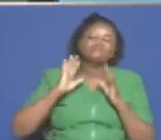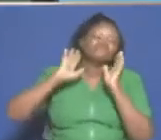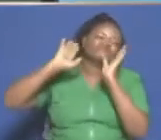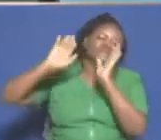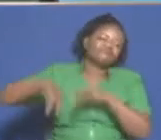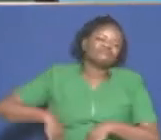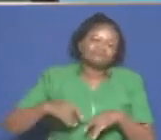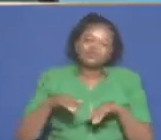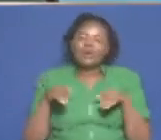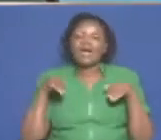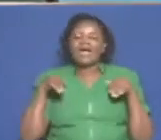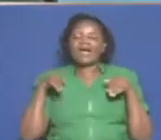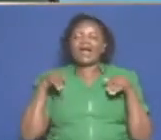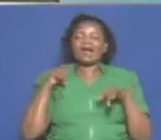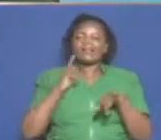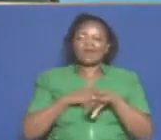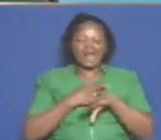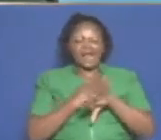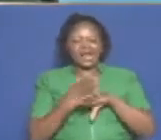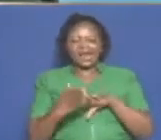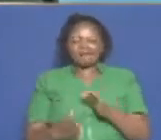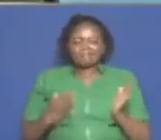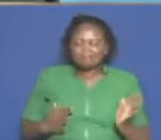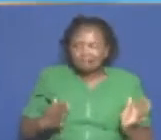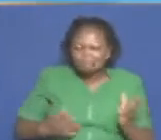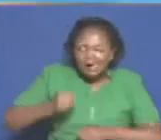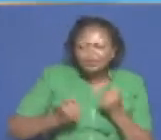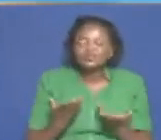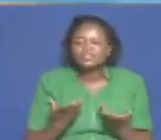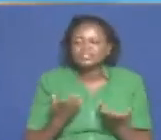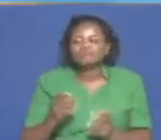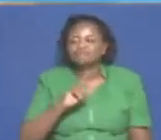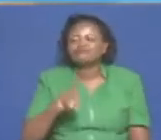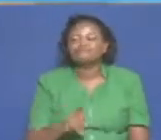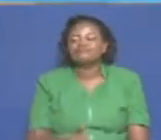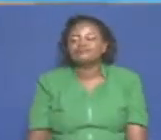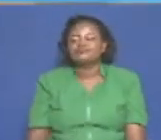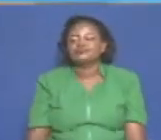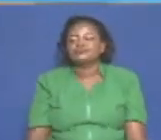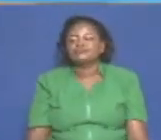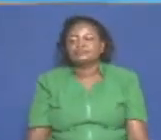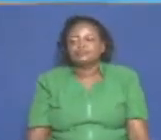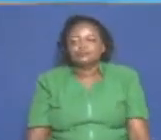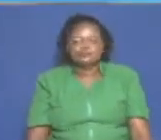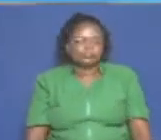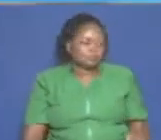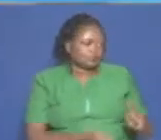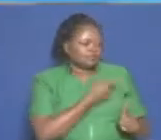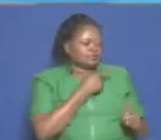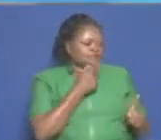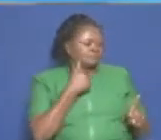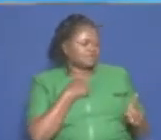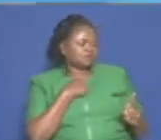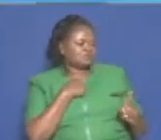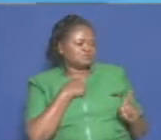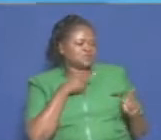mwisho ndiposa wanaanza kutoa yale malalamishi. Kwa jambo la kwanza, ningependa siwezi kinzana na mwenzangu